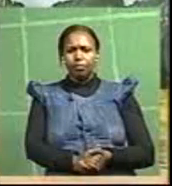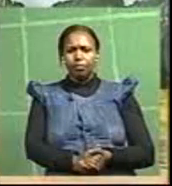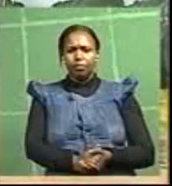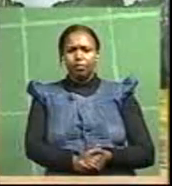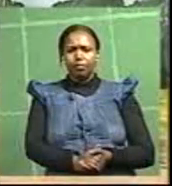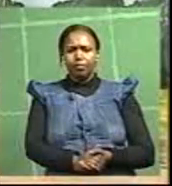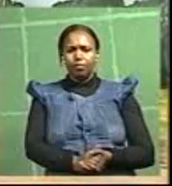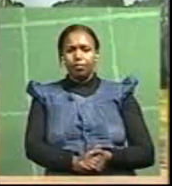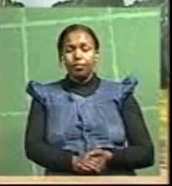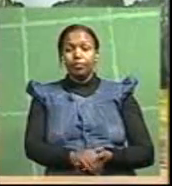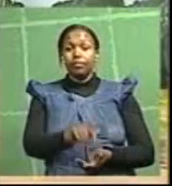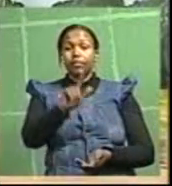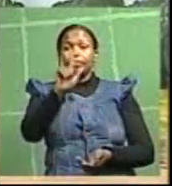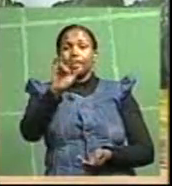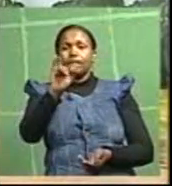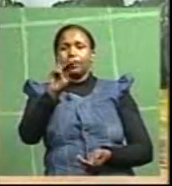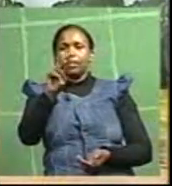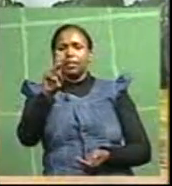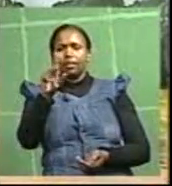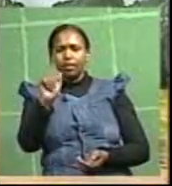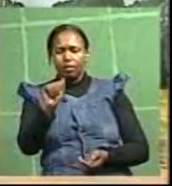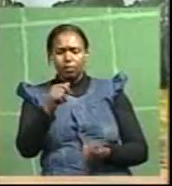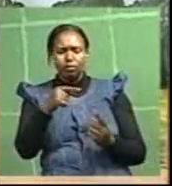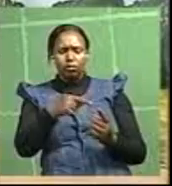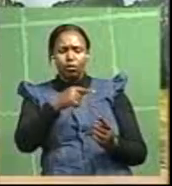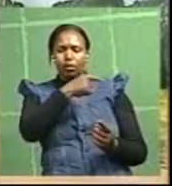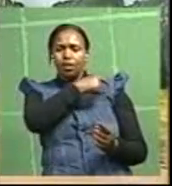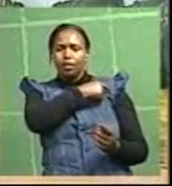Linda Hutchinson, long nobuhle olive lagangwane, wemnyaka wa